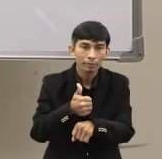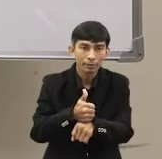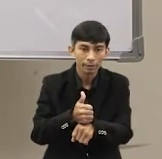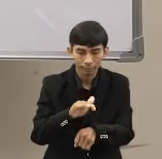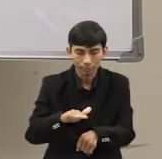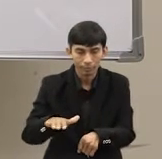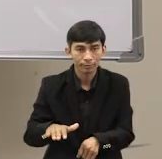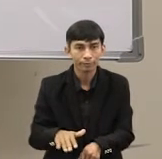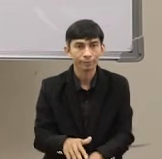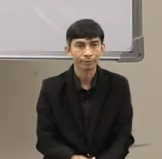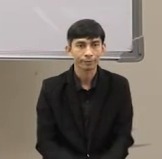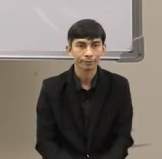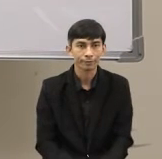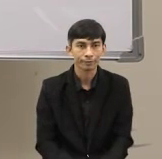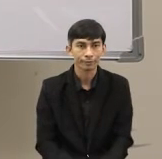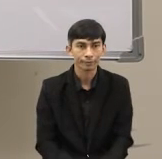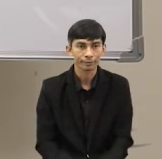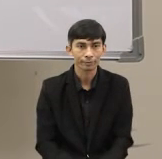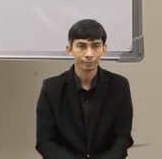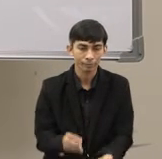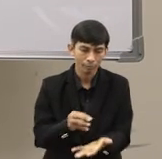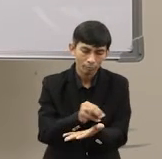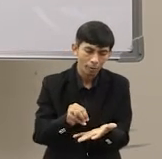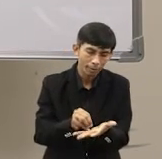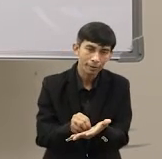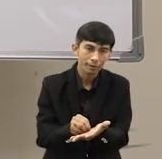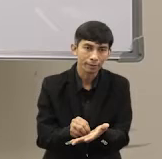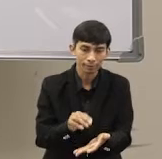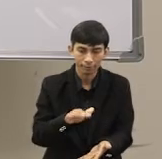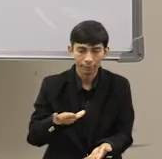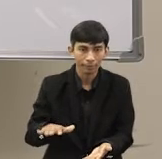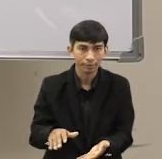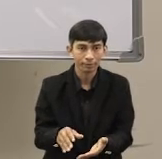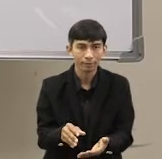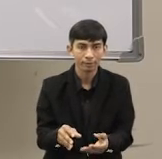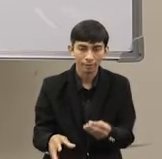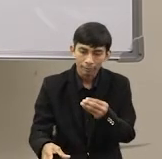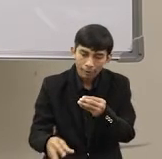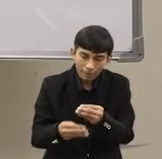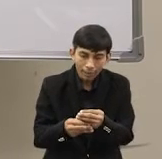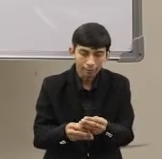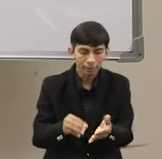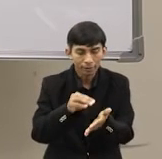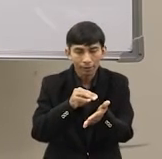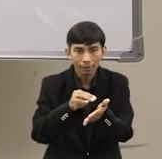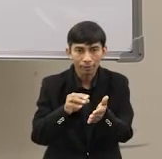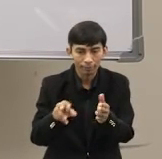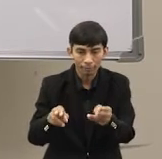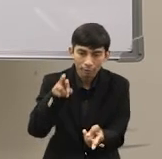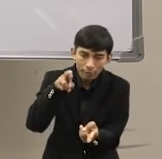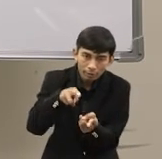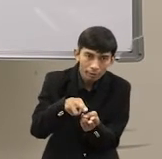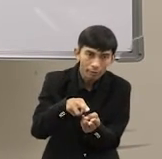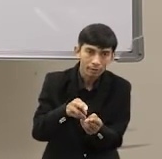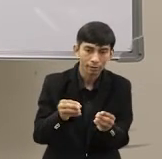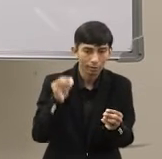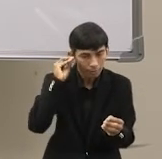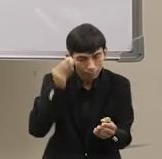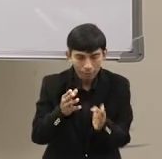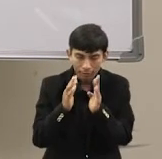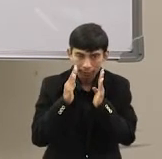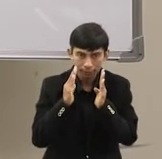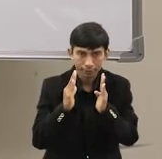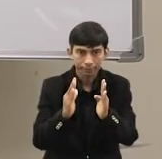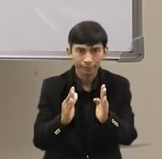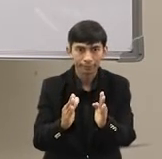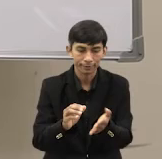Chà, cho, bằng man đi thi pha con. Ta con bẩn thái mới được con bẩn thói. Đặc biệt ở sớp cho mùi